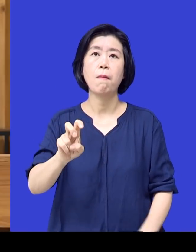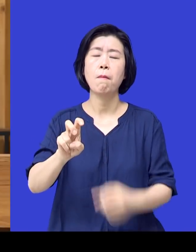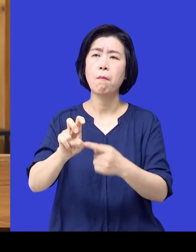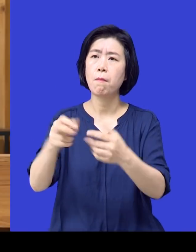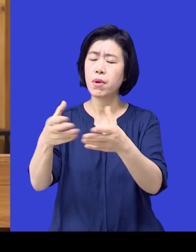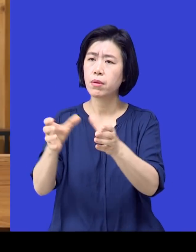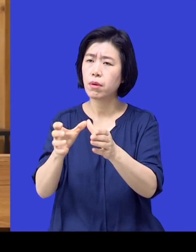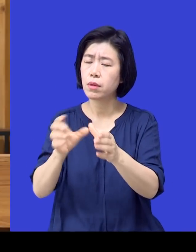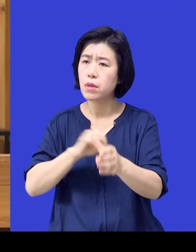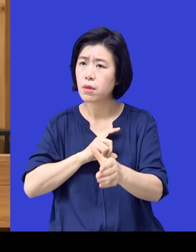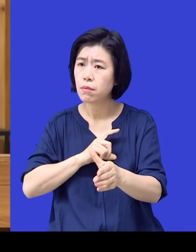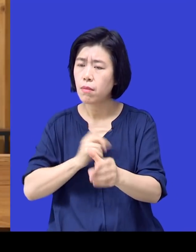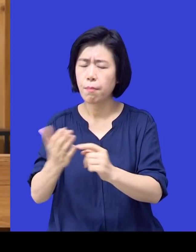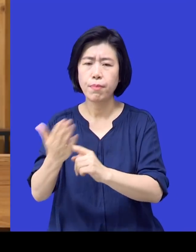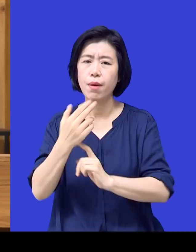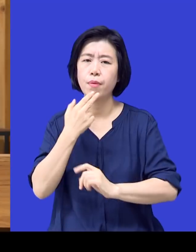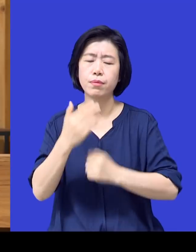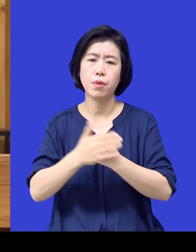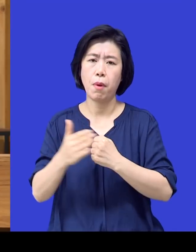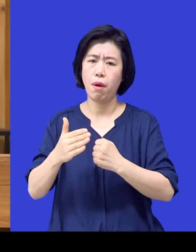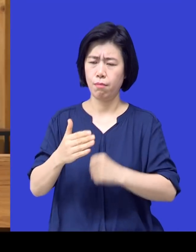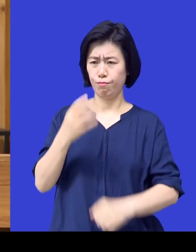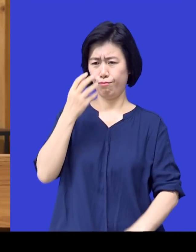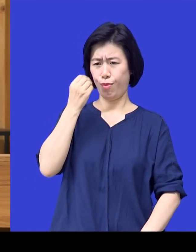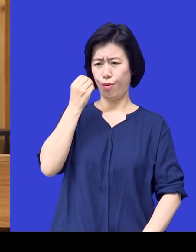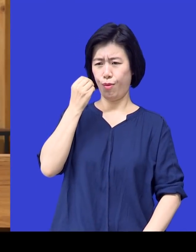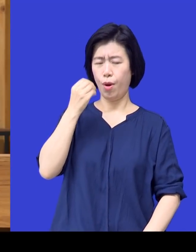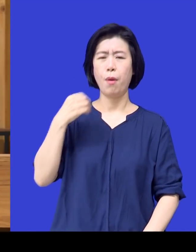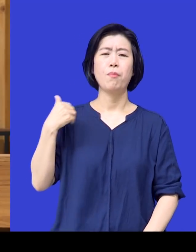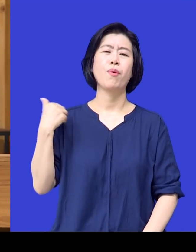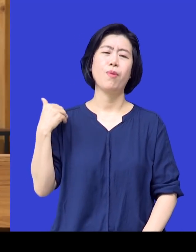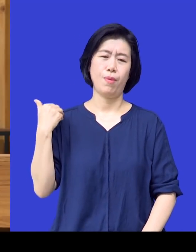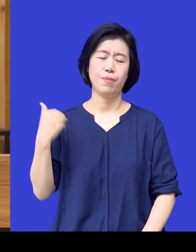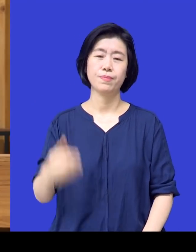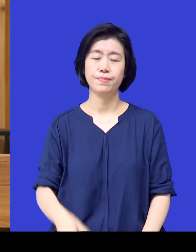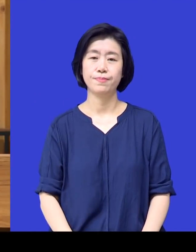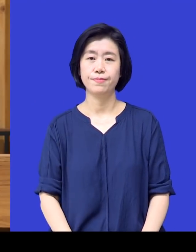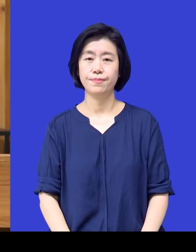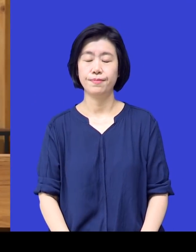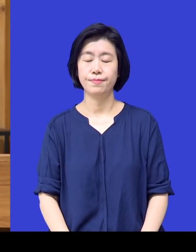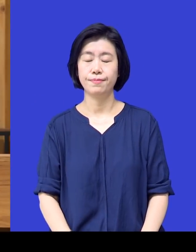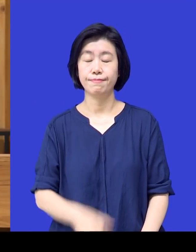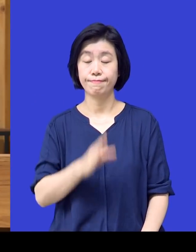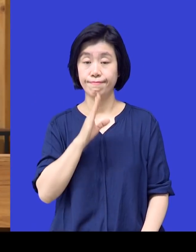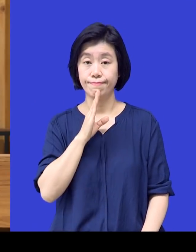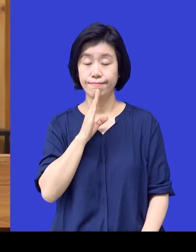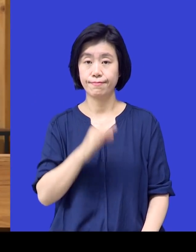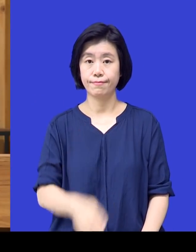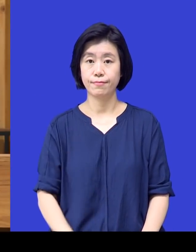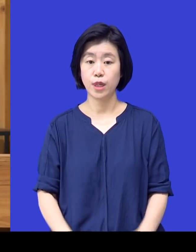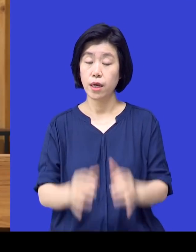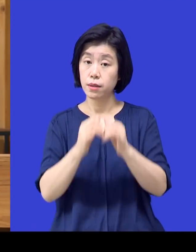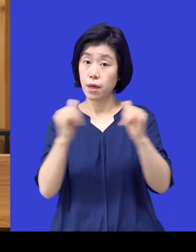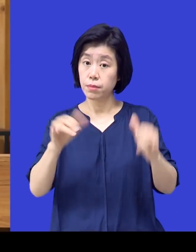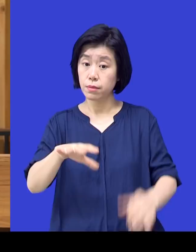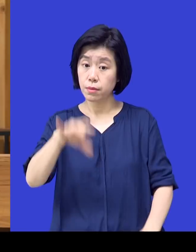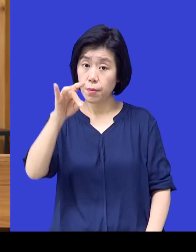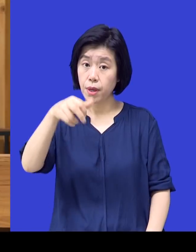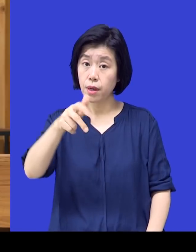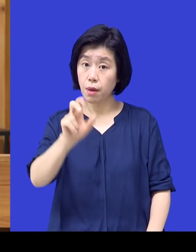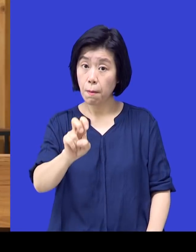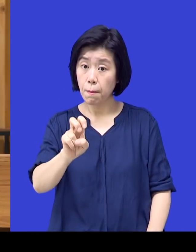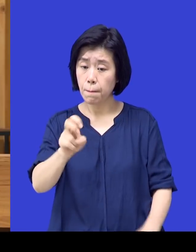컴패션의 수혜를 받은 어린이들이 굉장히 많이 이 사회로 진출을 했을 텐데도 네. 컴패션이 드러나지 않아서 사실 사람들이 컴패션이라는 단어를